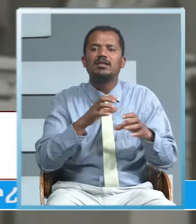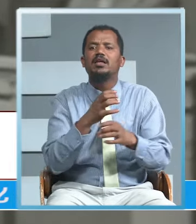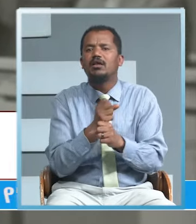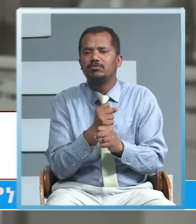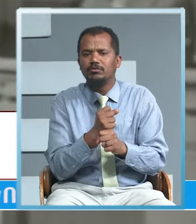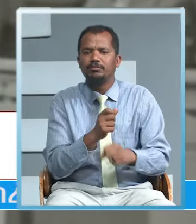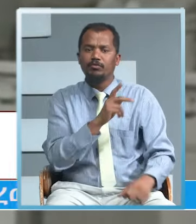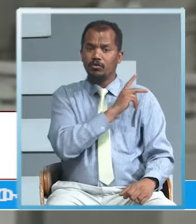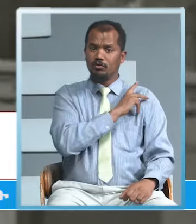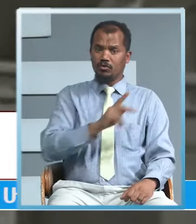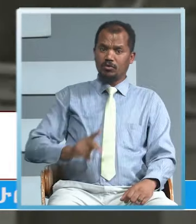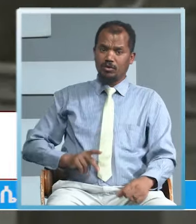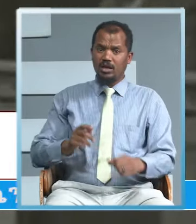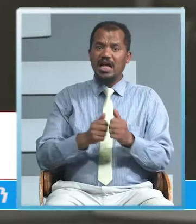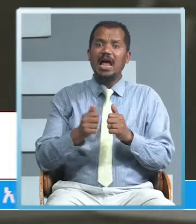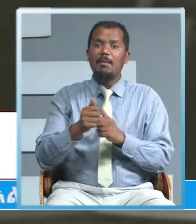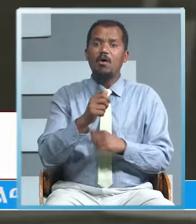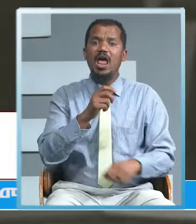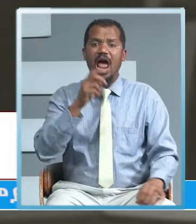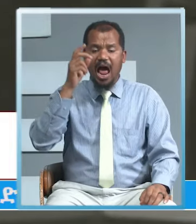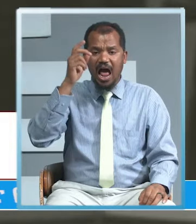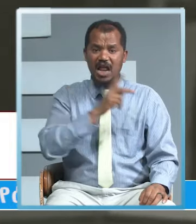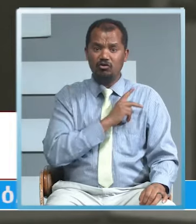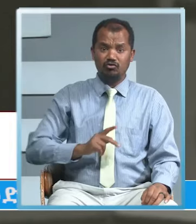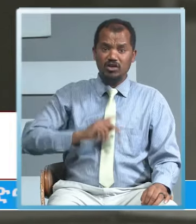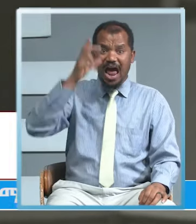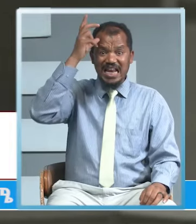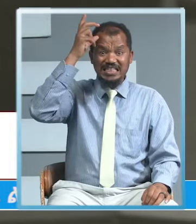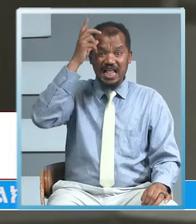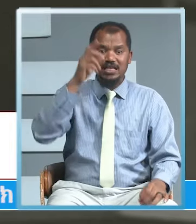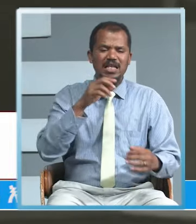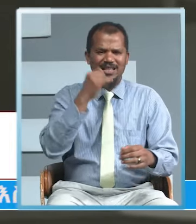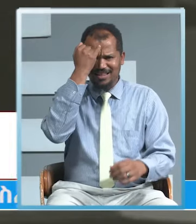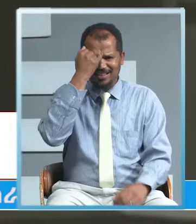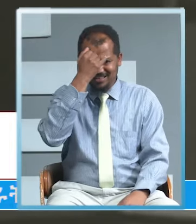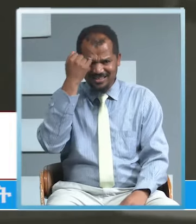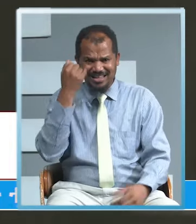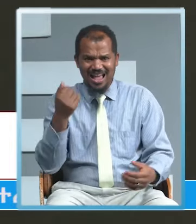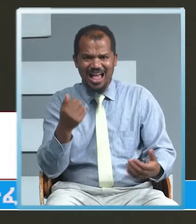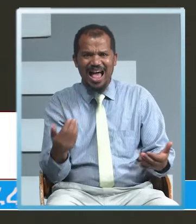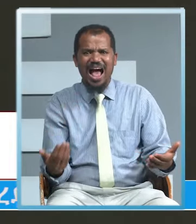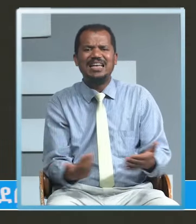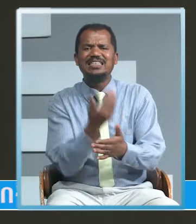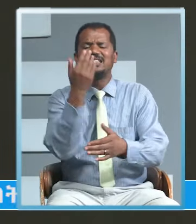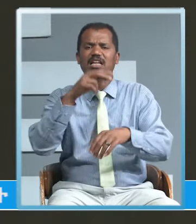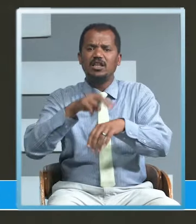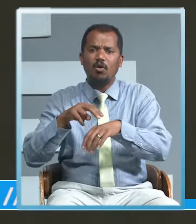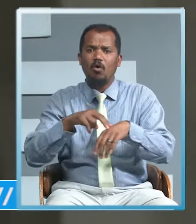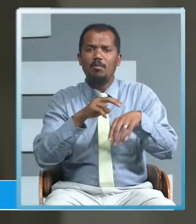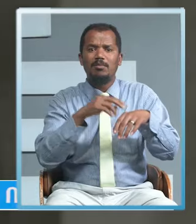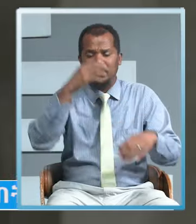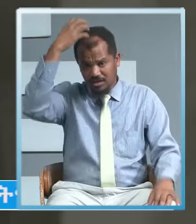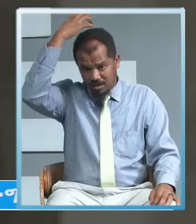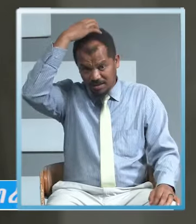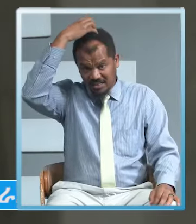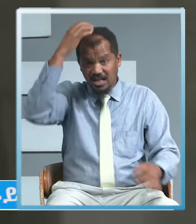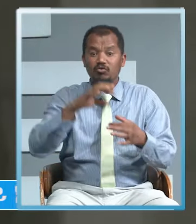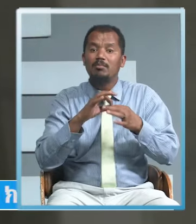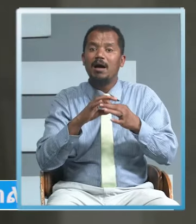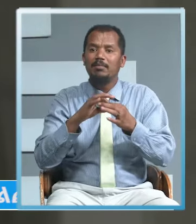ያዙ። ንጉሠ ነገሥት ቀዳማዊ አጤ ኃይለ ሥላሴ የጣሊያንን ድርጊት አዲስ ለተቋቋመው